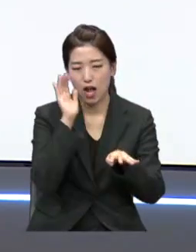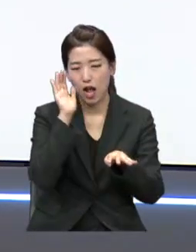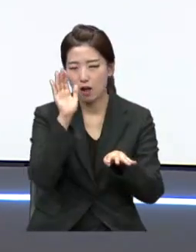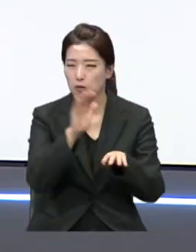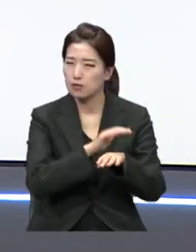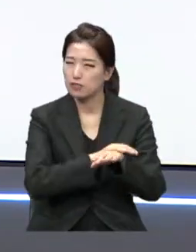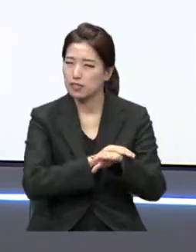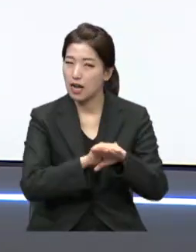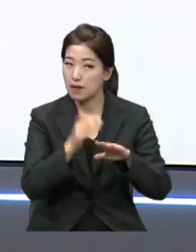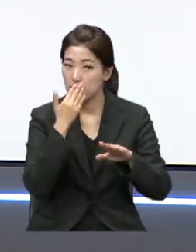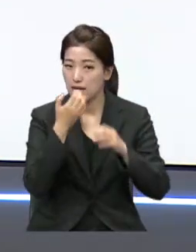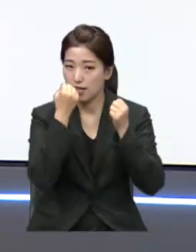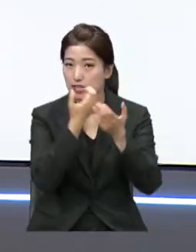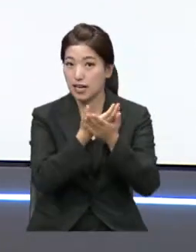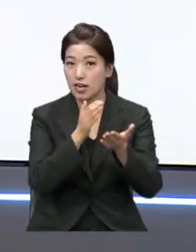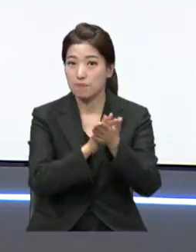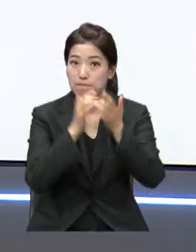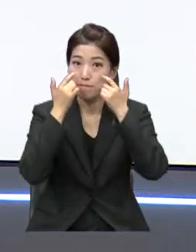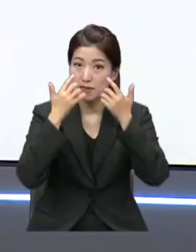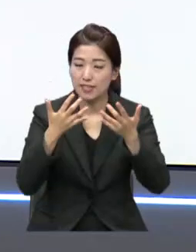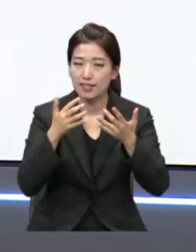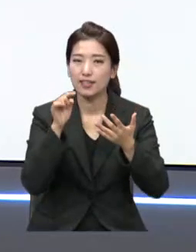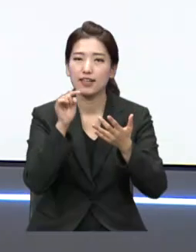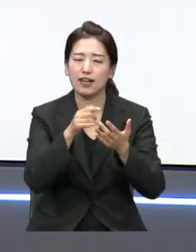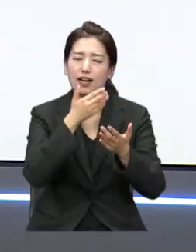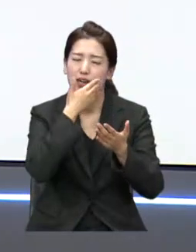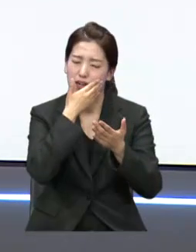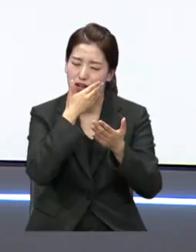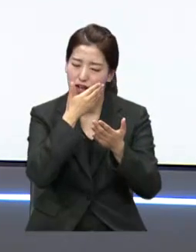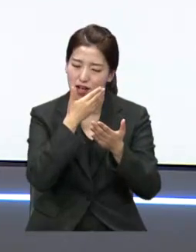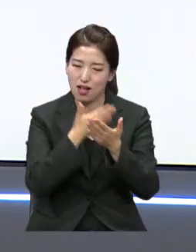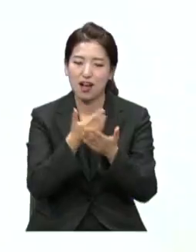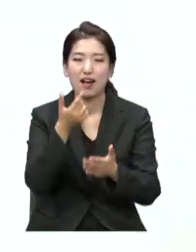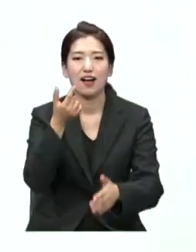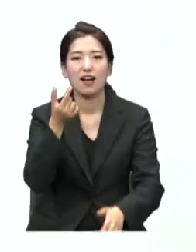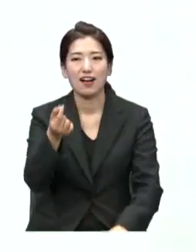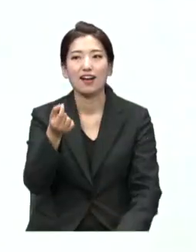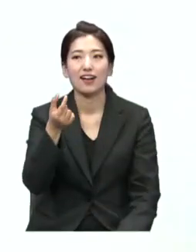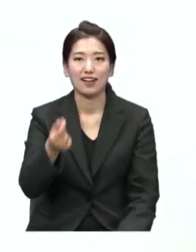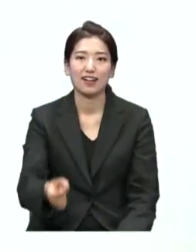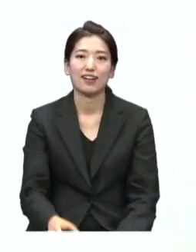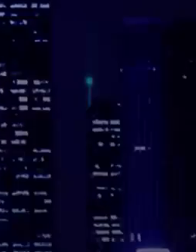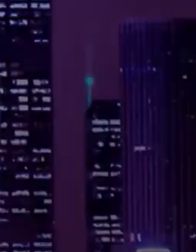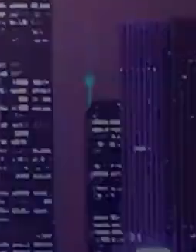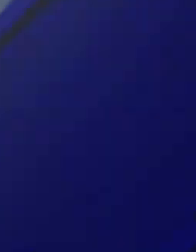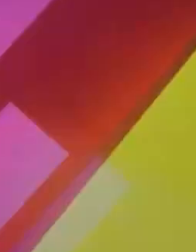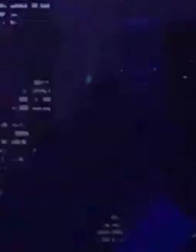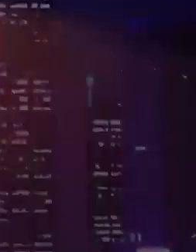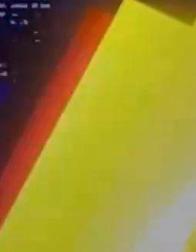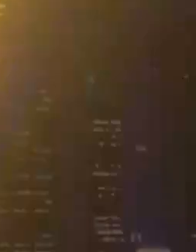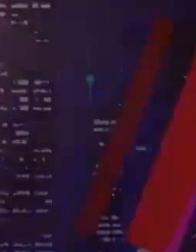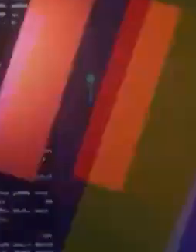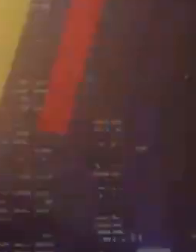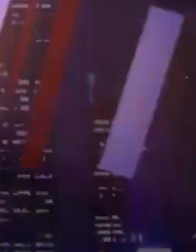잘 개혁 쇄신을 하느냐 그게 진짜 포인트다라고 봐야 될 것 같아요